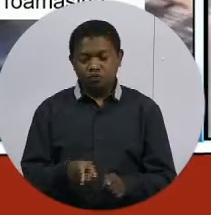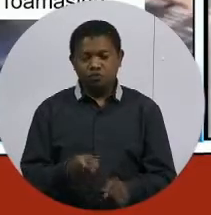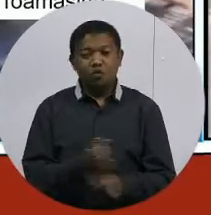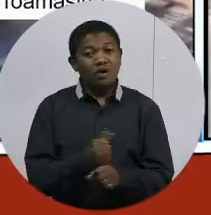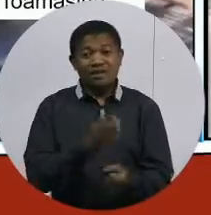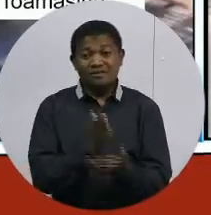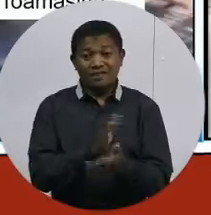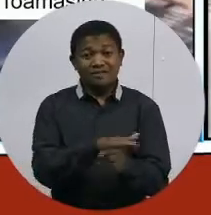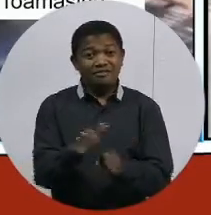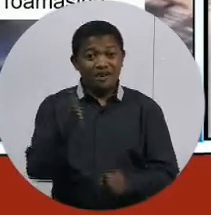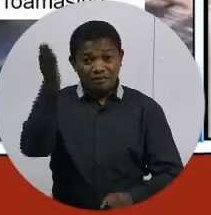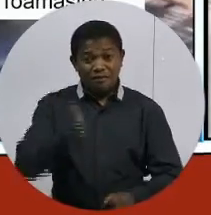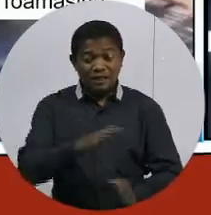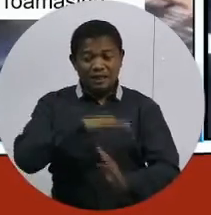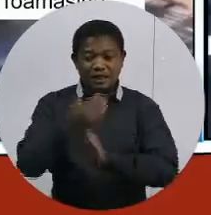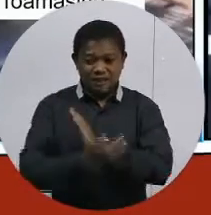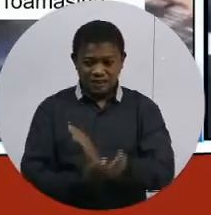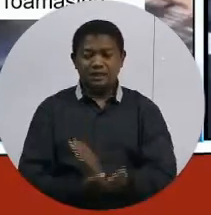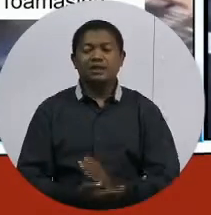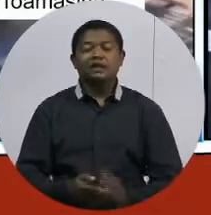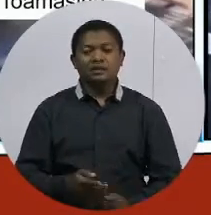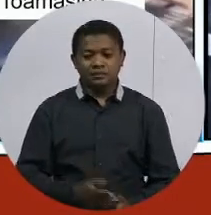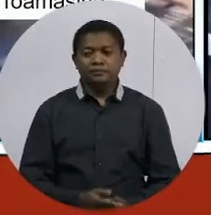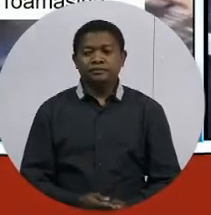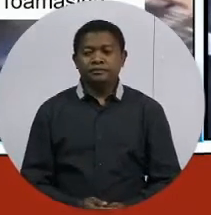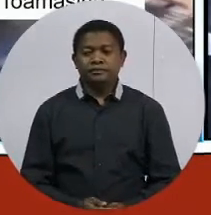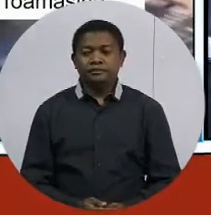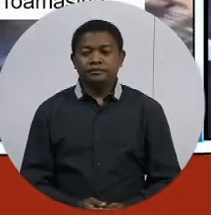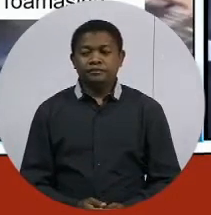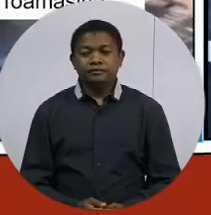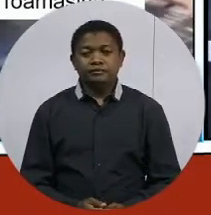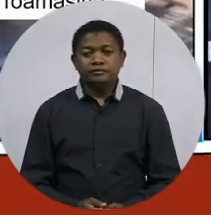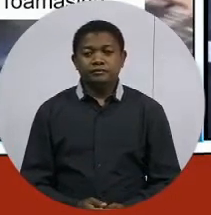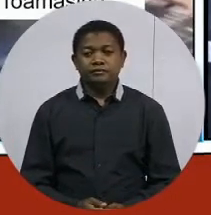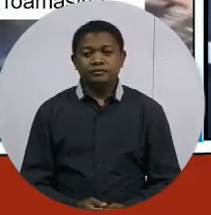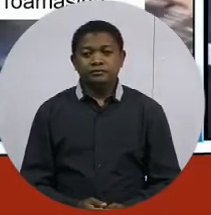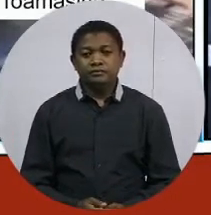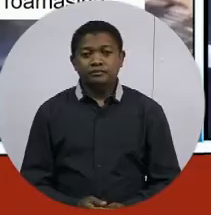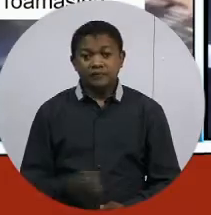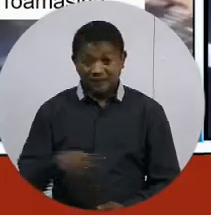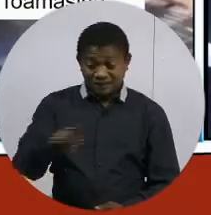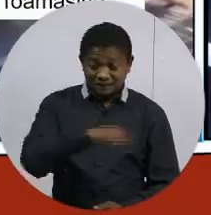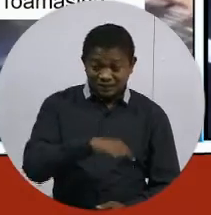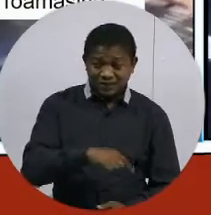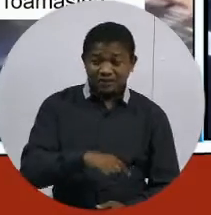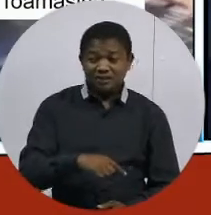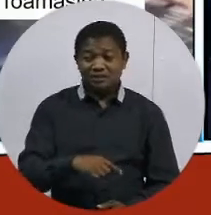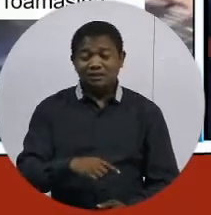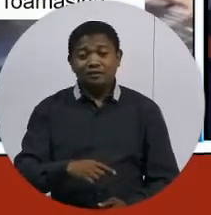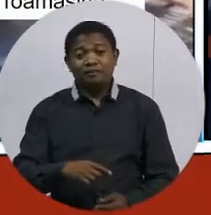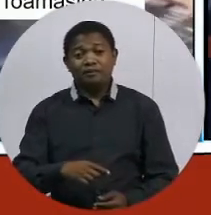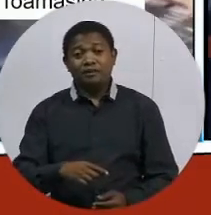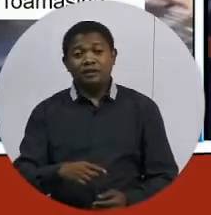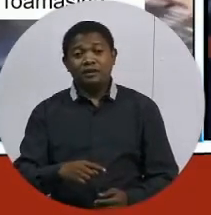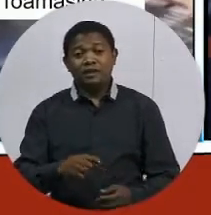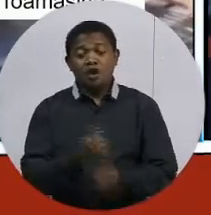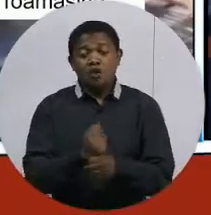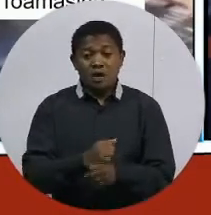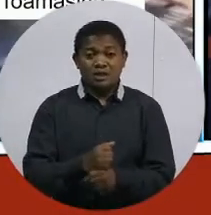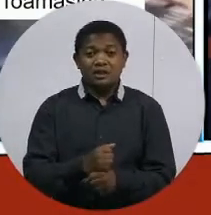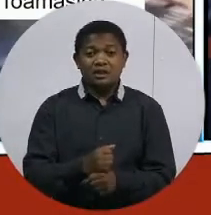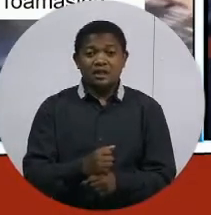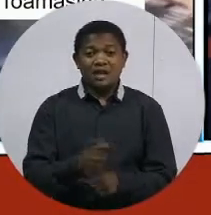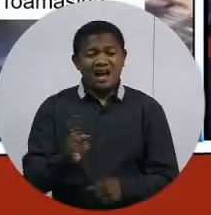rehetra zay vao afaka mivoaka zany. Oka tsika tsy ho sodoka mahita ny vokatra miseho amin'izao fotoana izao